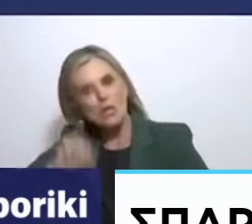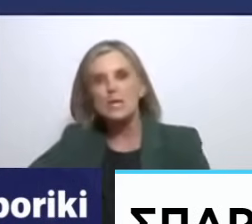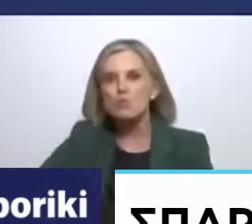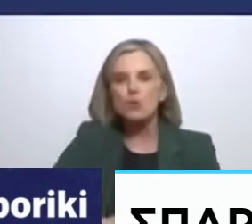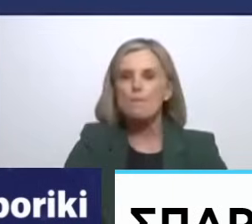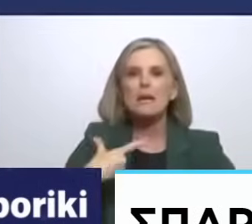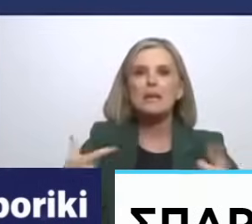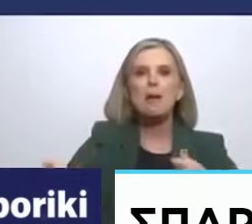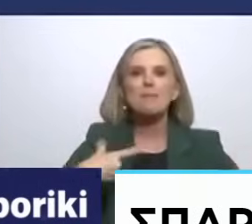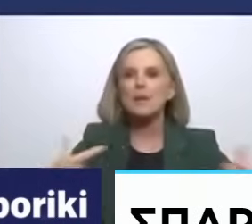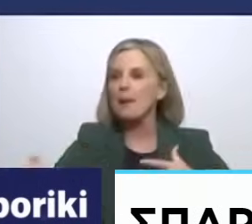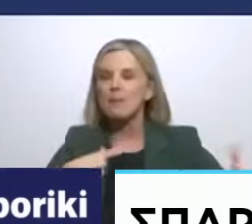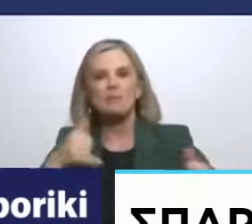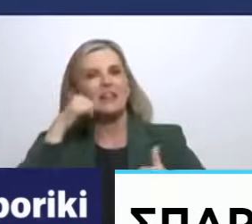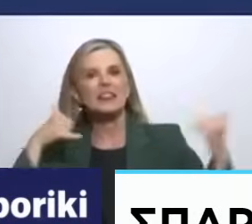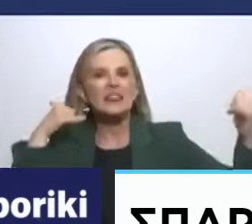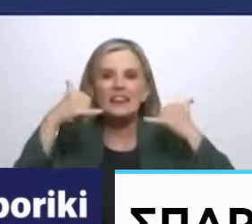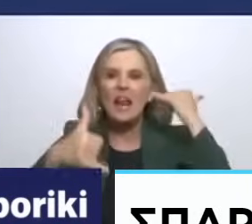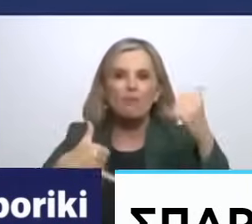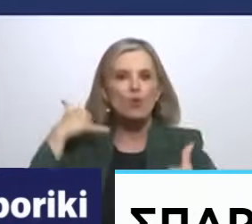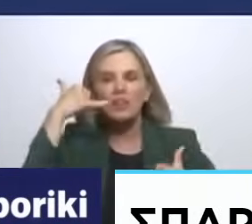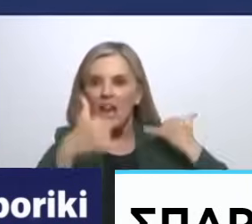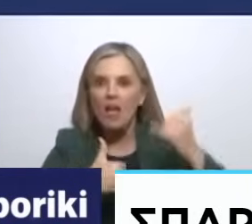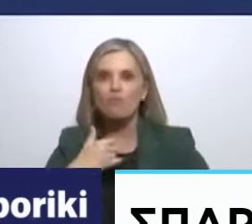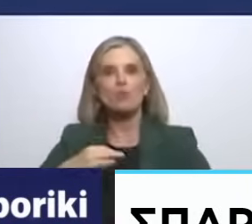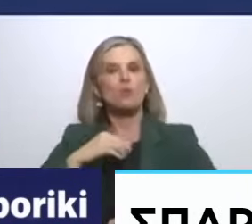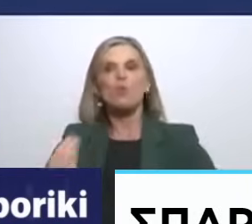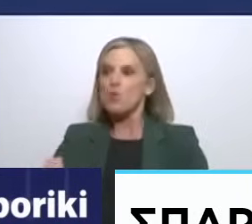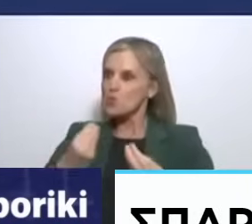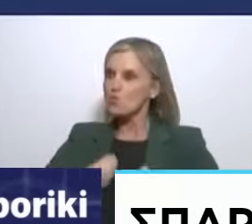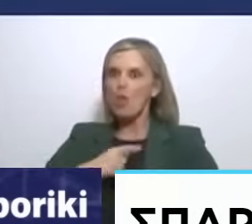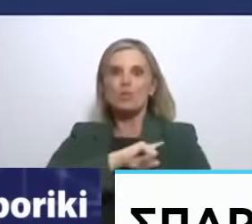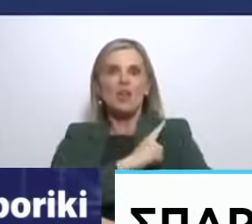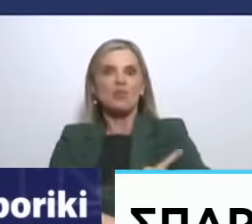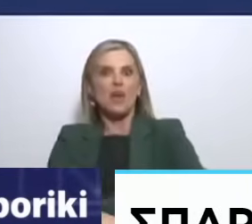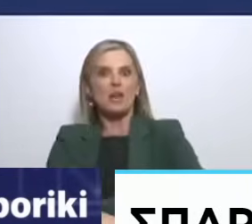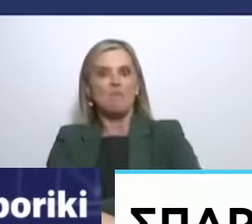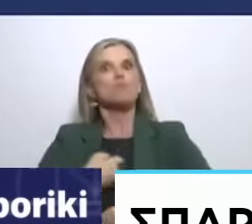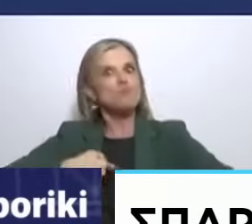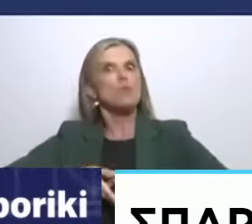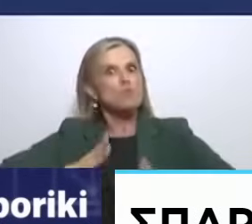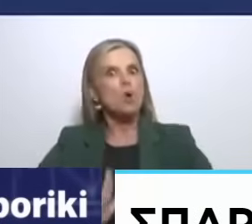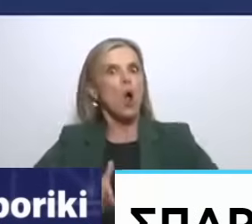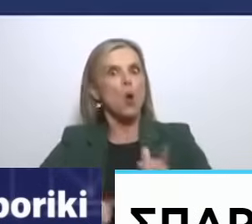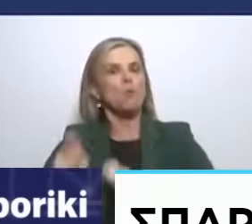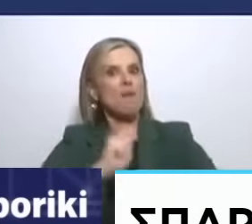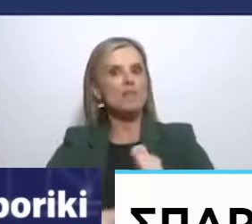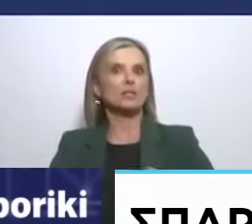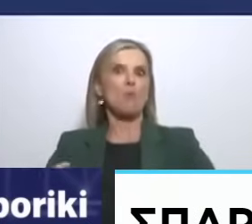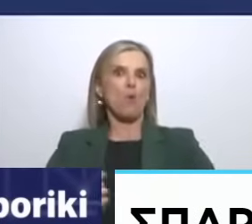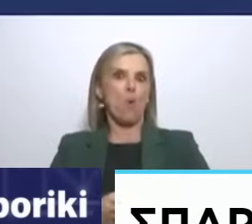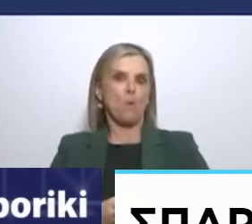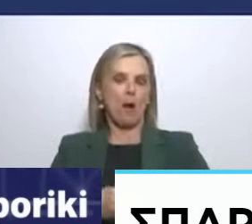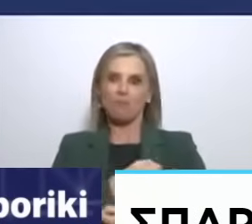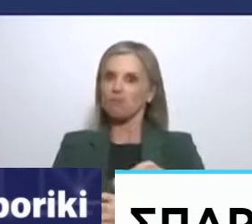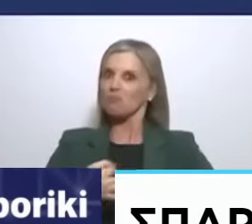Στίνγκα έχουν τις εξής δυνατότητες, είτε να προσπαθήσουν όλοι οι υπόλοιποι μαζί, δηλαδή